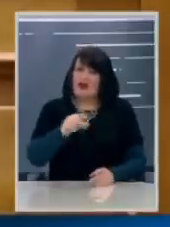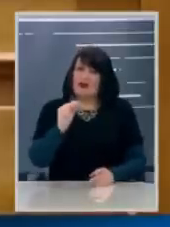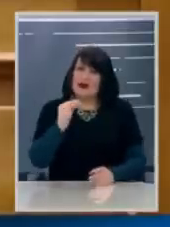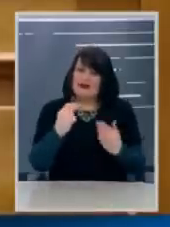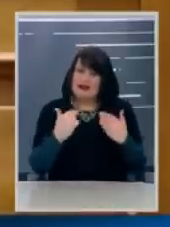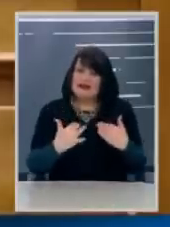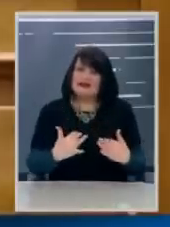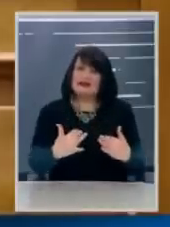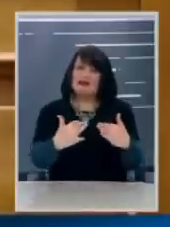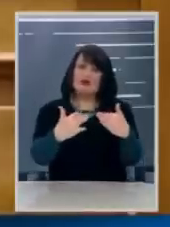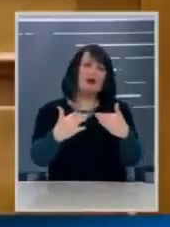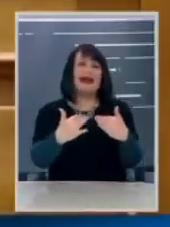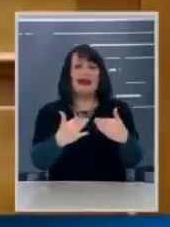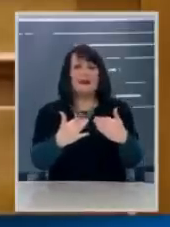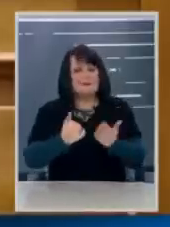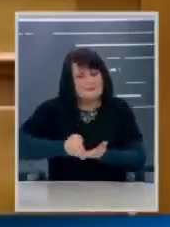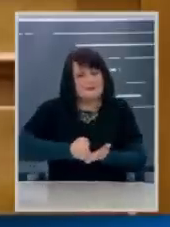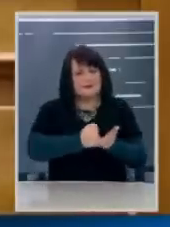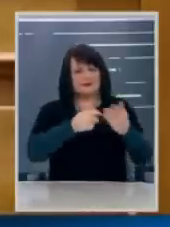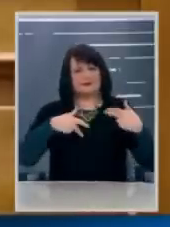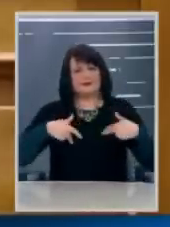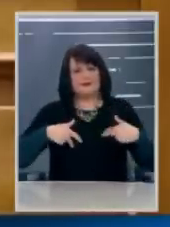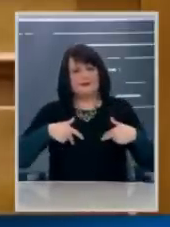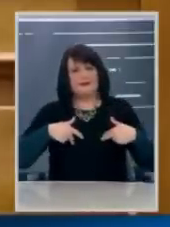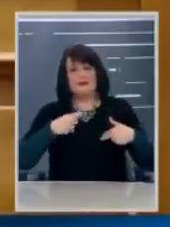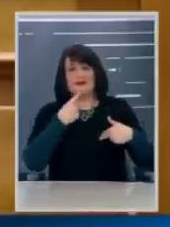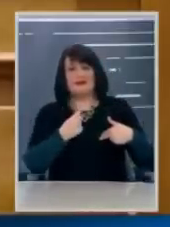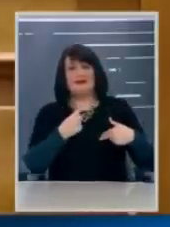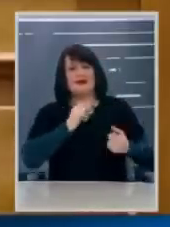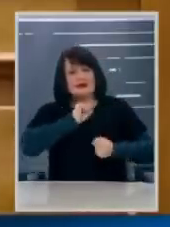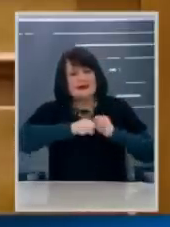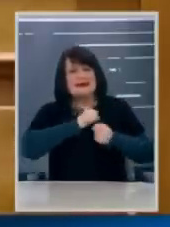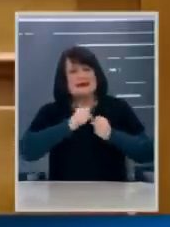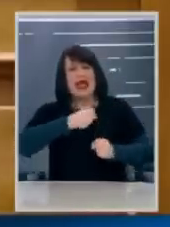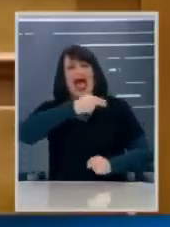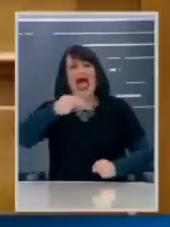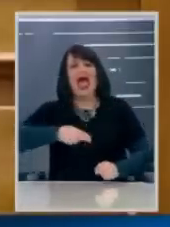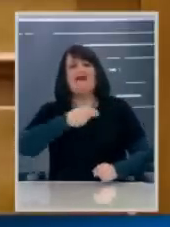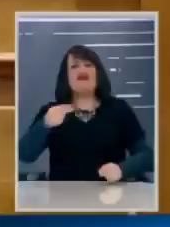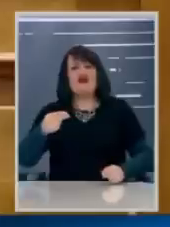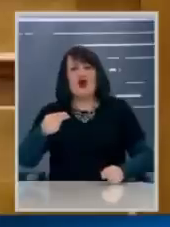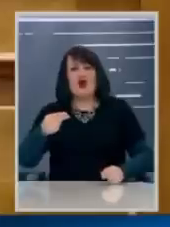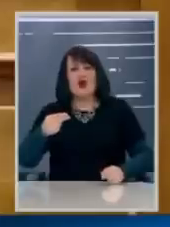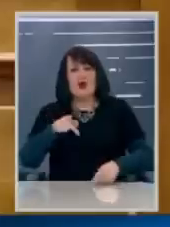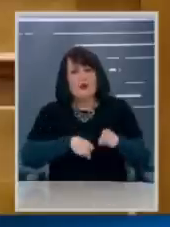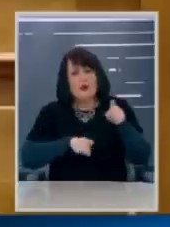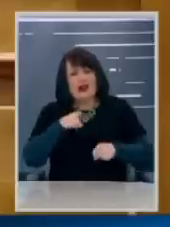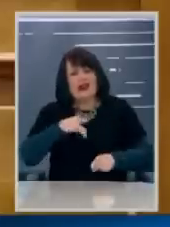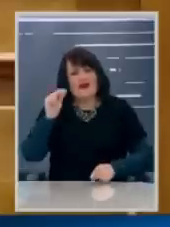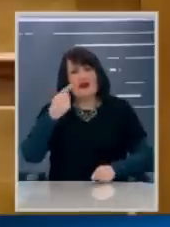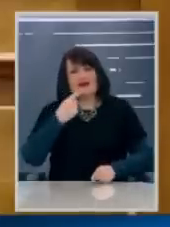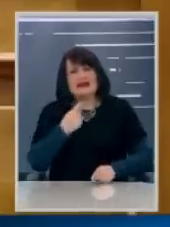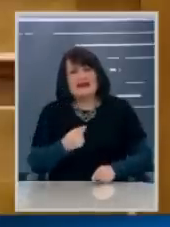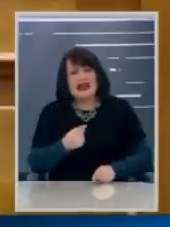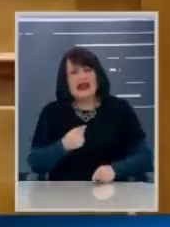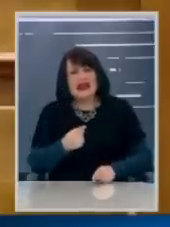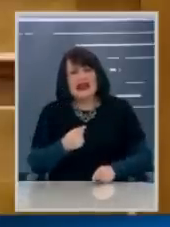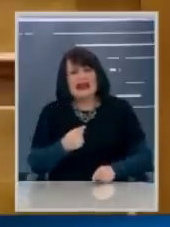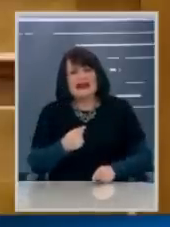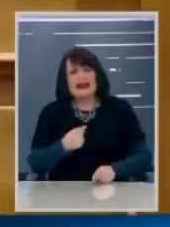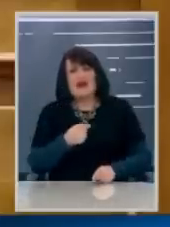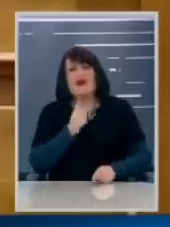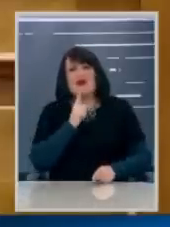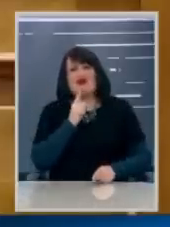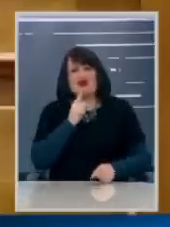που υποτίθεται στηρίζουν μια κυβέρνηση που λέει ότι μάχεται για το ευρώ, και συγχρόνως μιλούν με γλώσσα